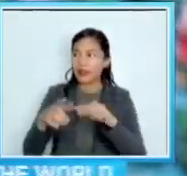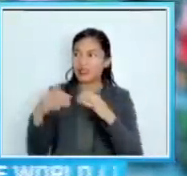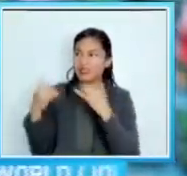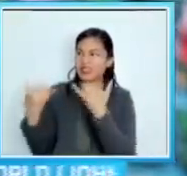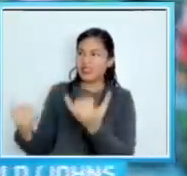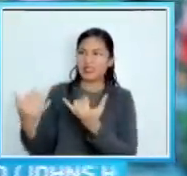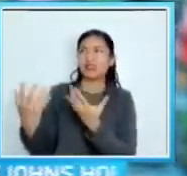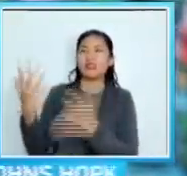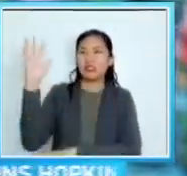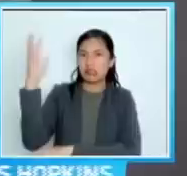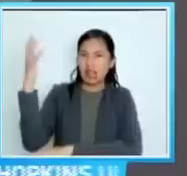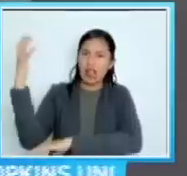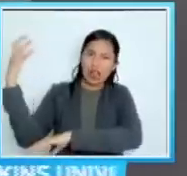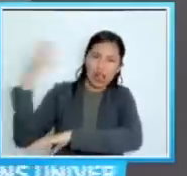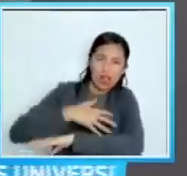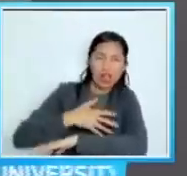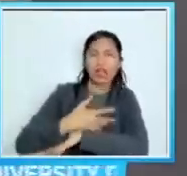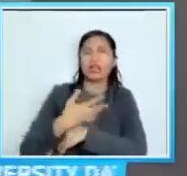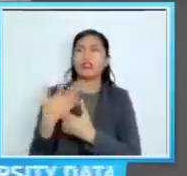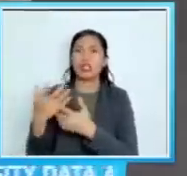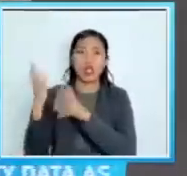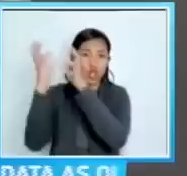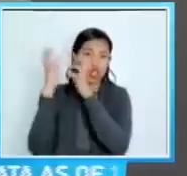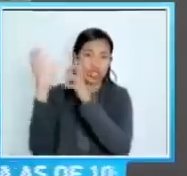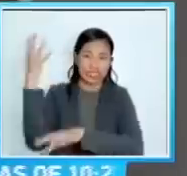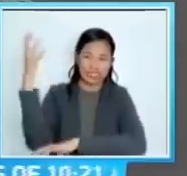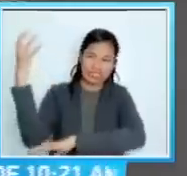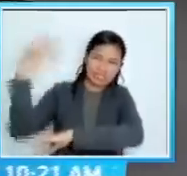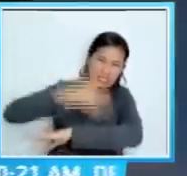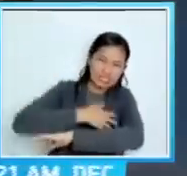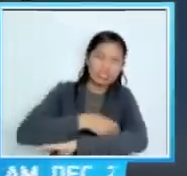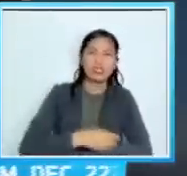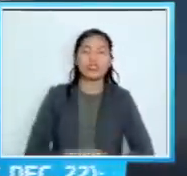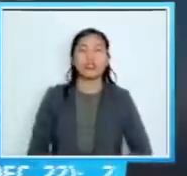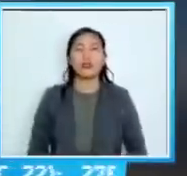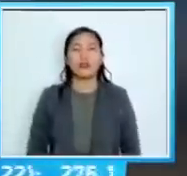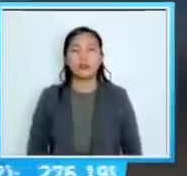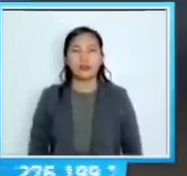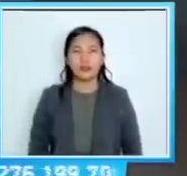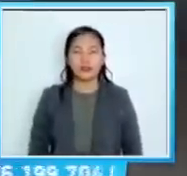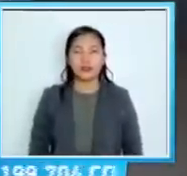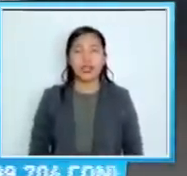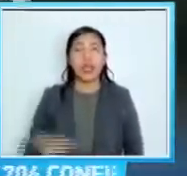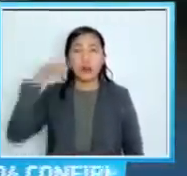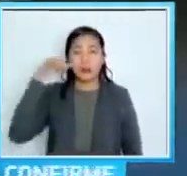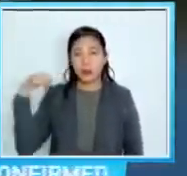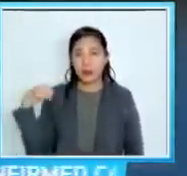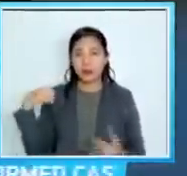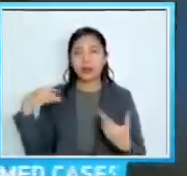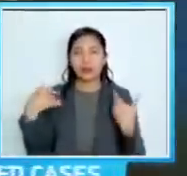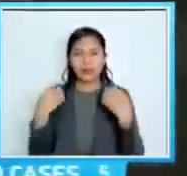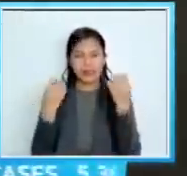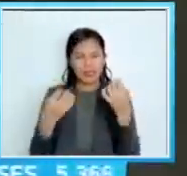approach, tapos na tumba. Kala mo, ghost town ng pambihira. Kahapon, nagkalat na yero at kahoy at mga